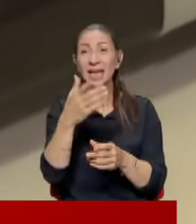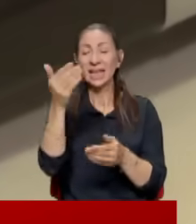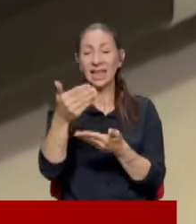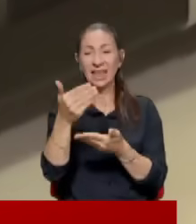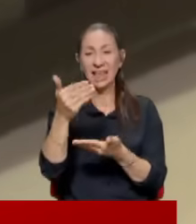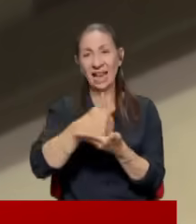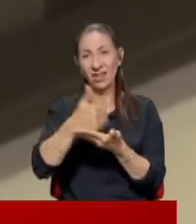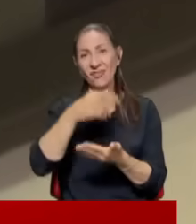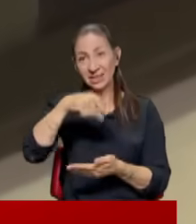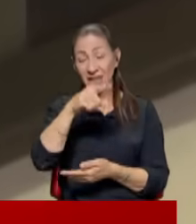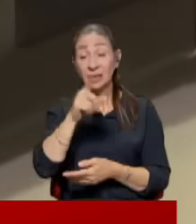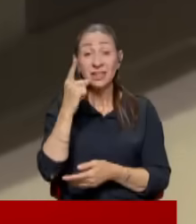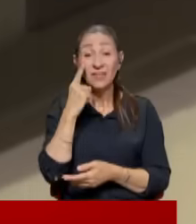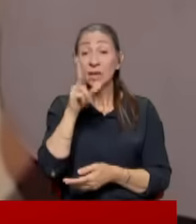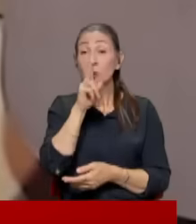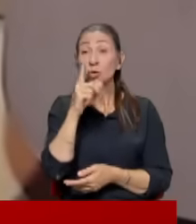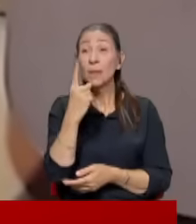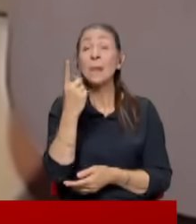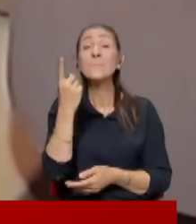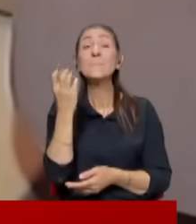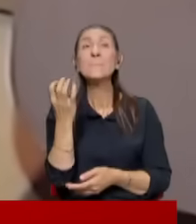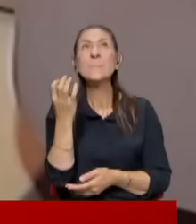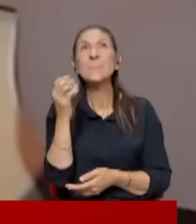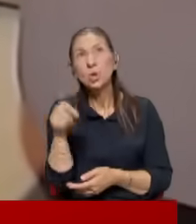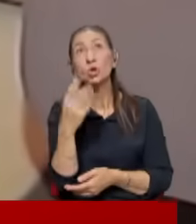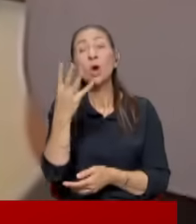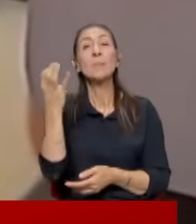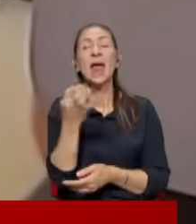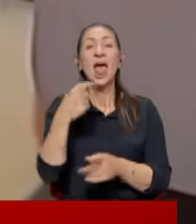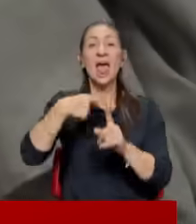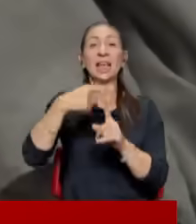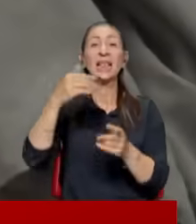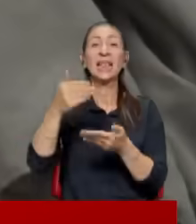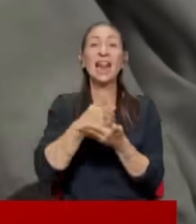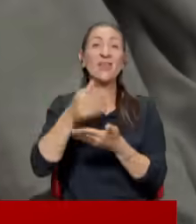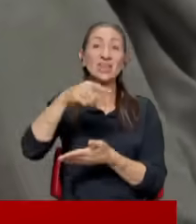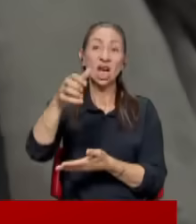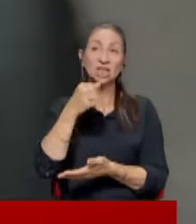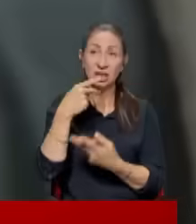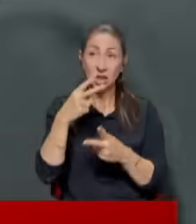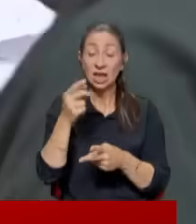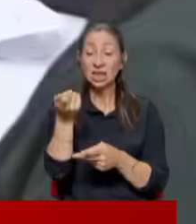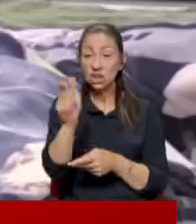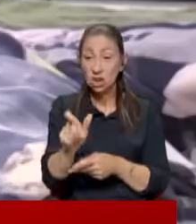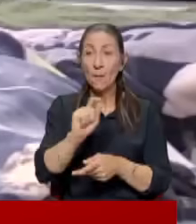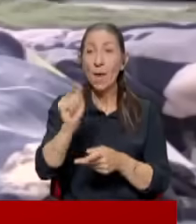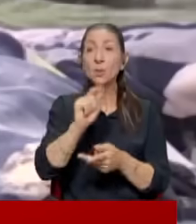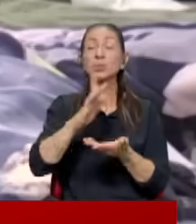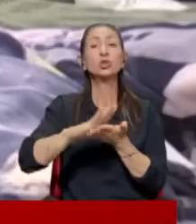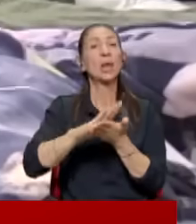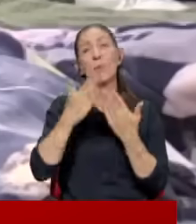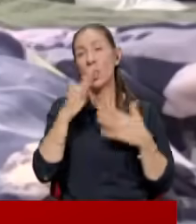gelir vergisi. Devlet 201,4 milyar lira ek gelir vergisi alacağını açıkladı. Yani işçi memur lehine bir düzenleme